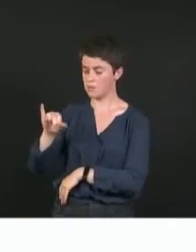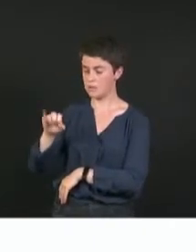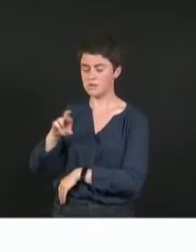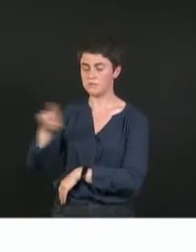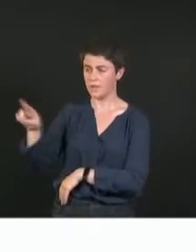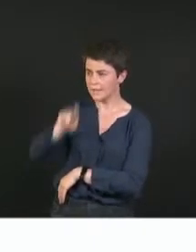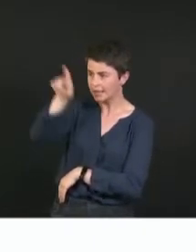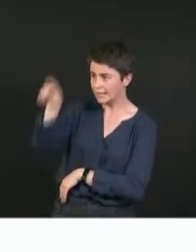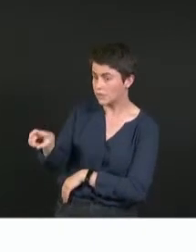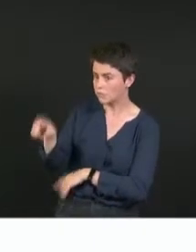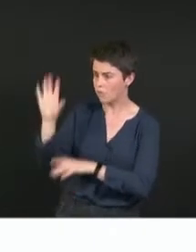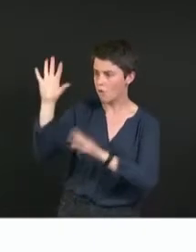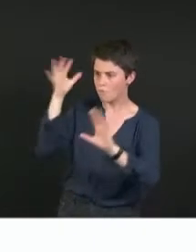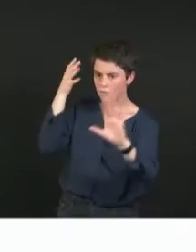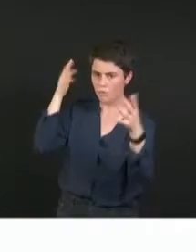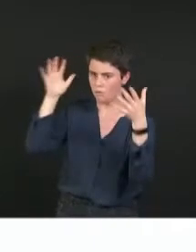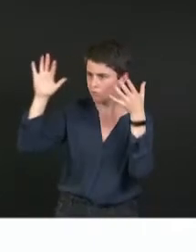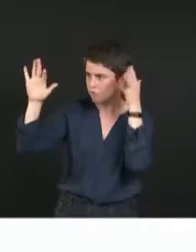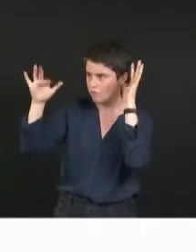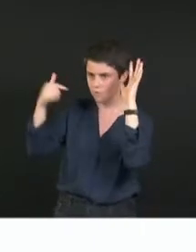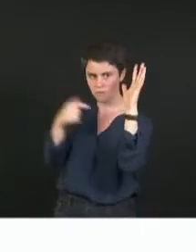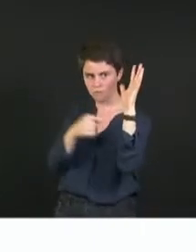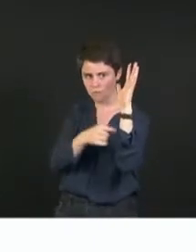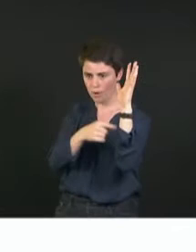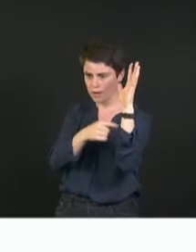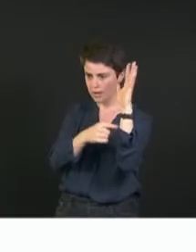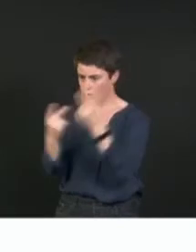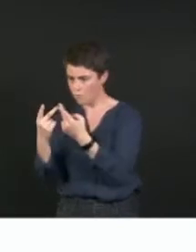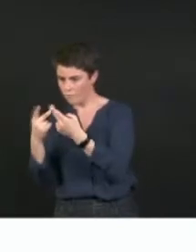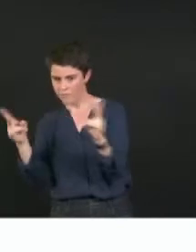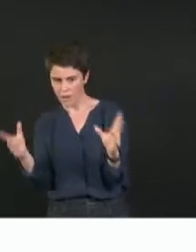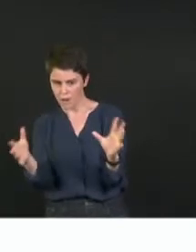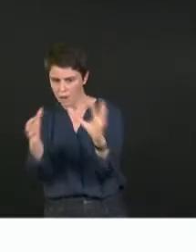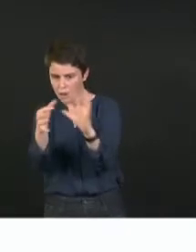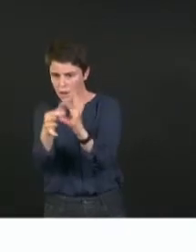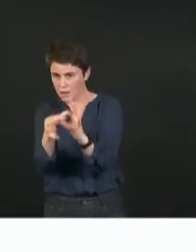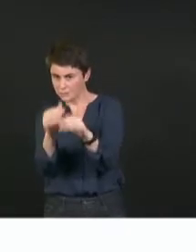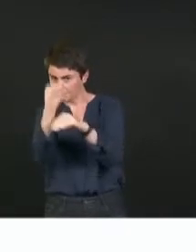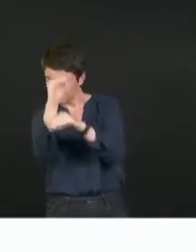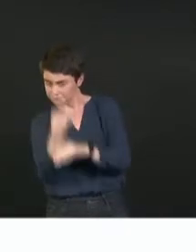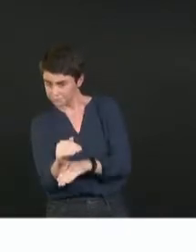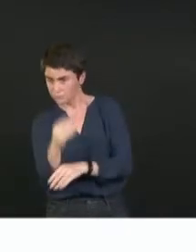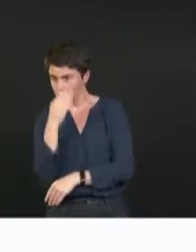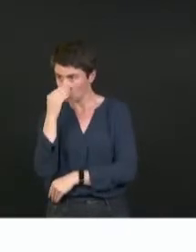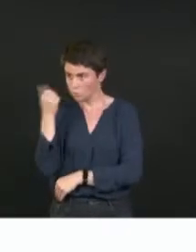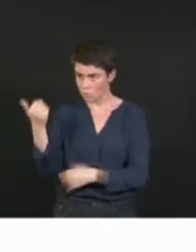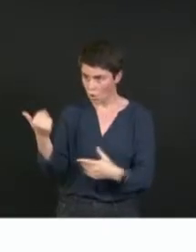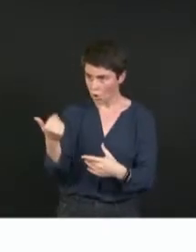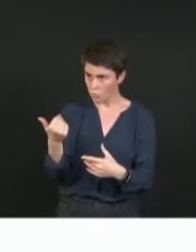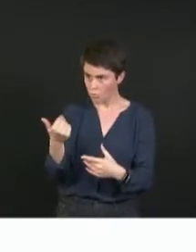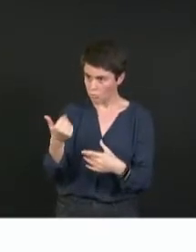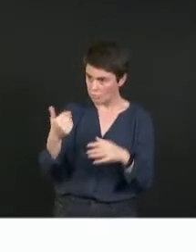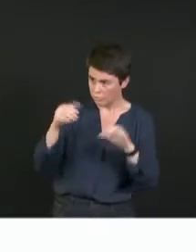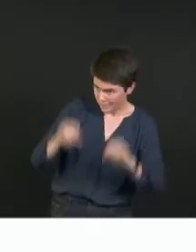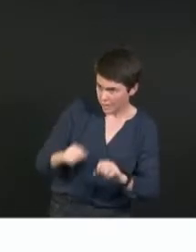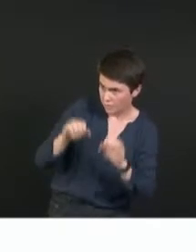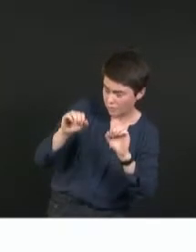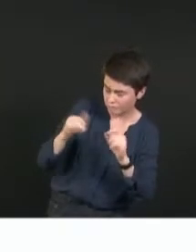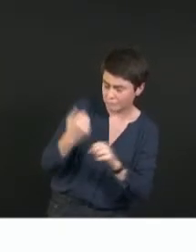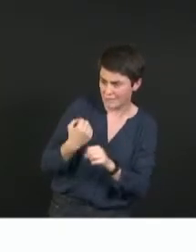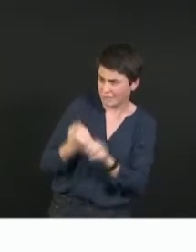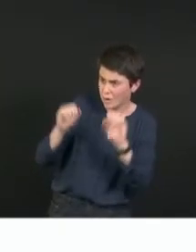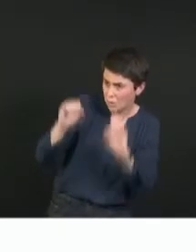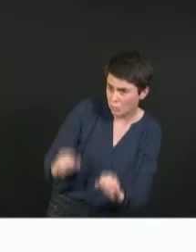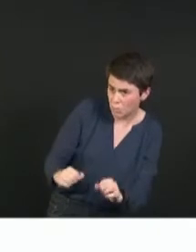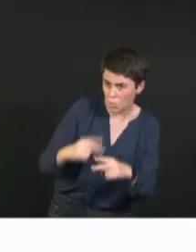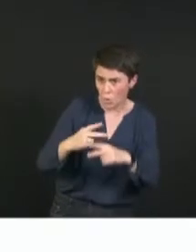préserver ces forêts qui sont en lien direct avec la ville. Est-ce qu'on a des outils suffisants? Vous travaillez sur des chartes forestières. Est-ce que cet outil, par